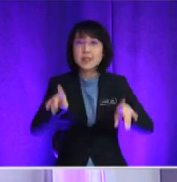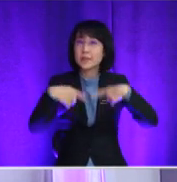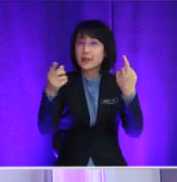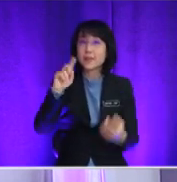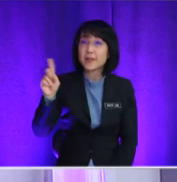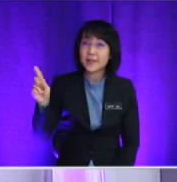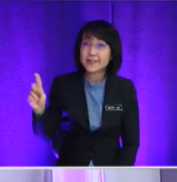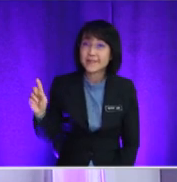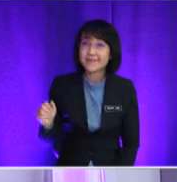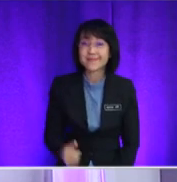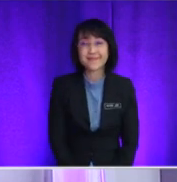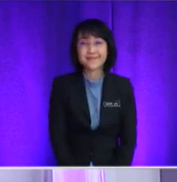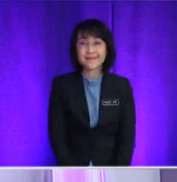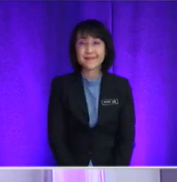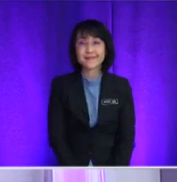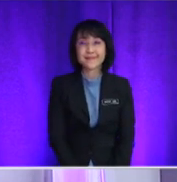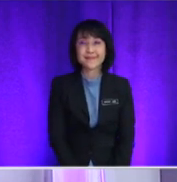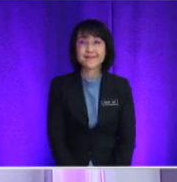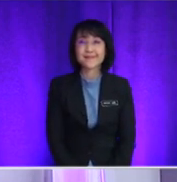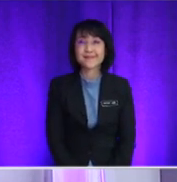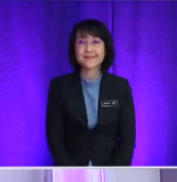seperti ini di sukses SPM